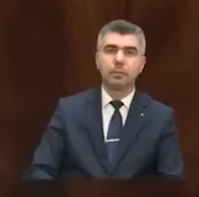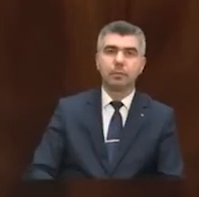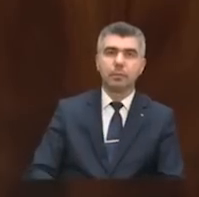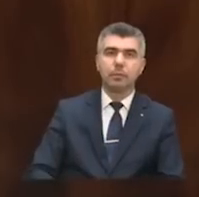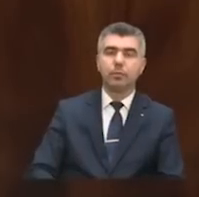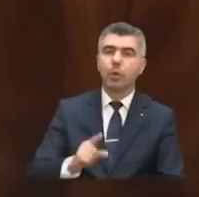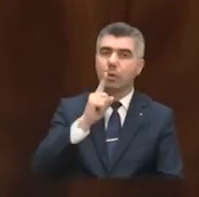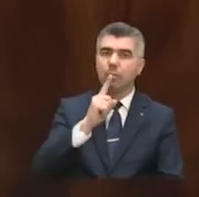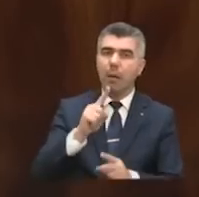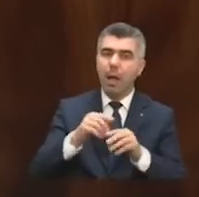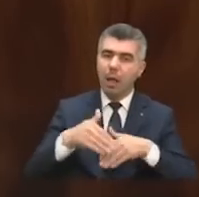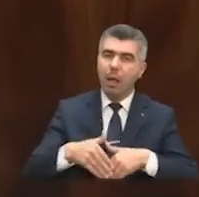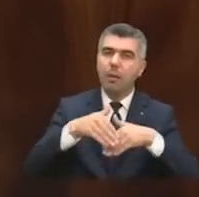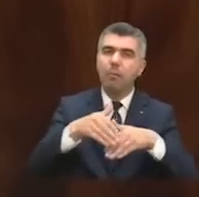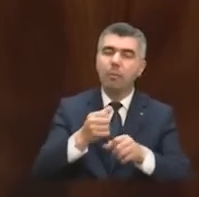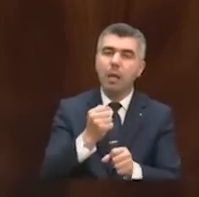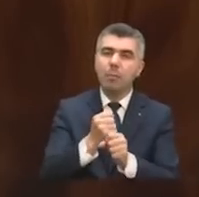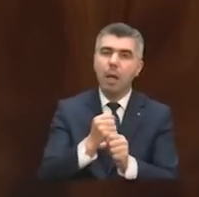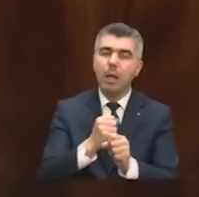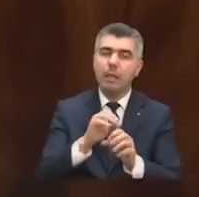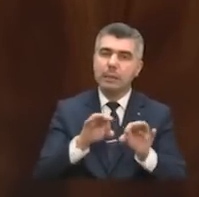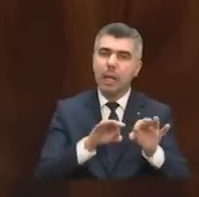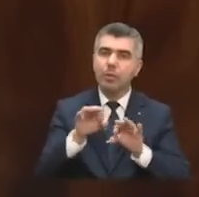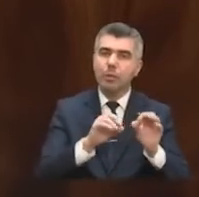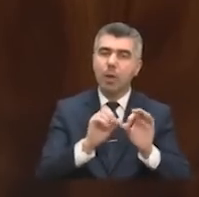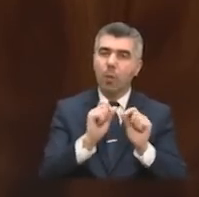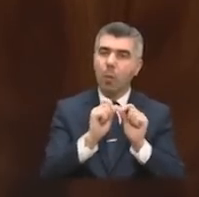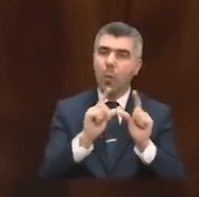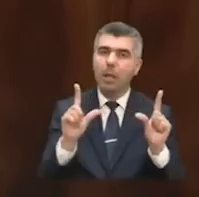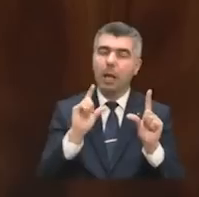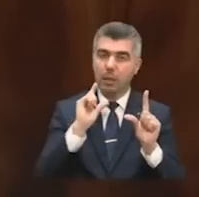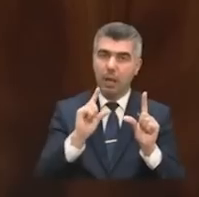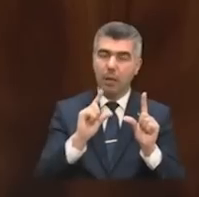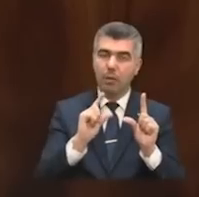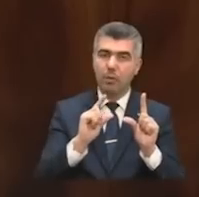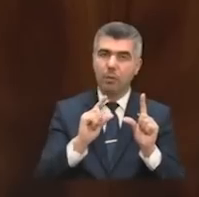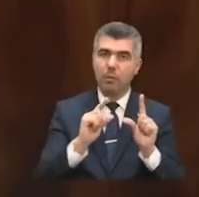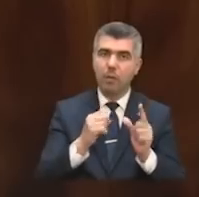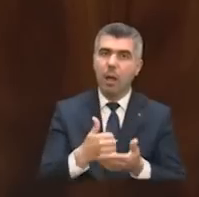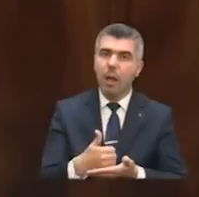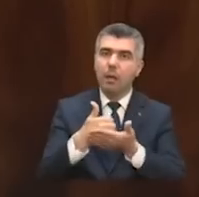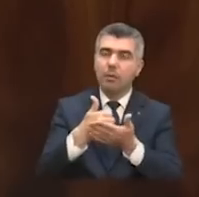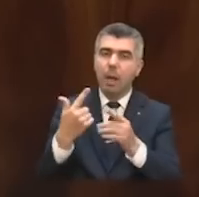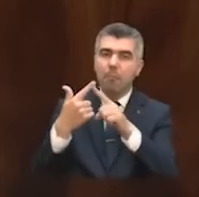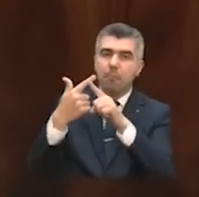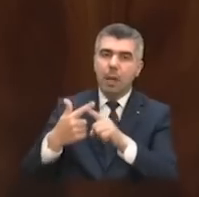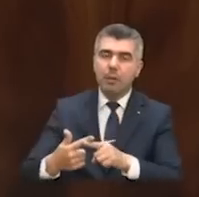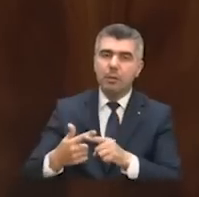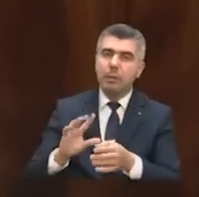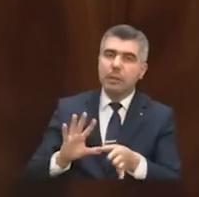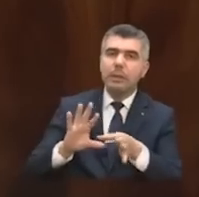بداية المسار، استراتيجية واضحة، الإمكانيات تعطات، الاتفاقيات تعملوا مع